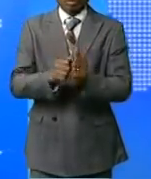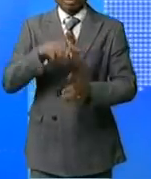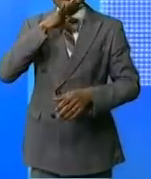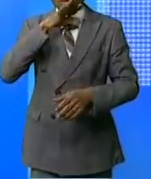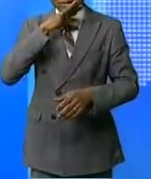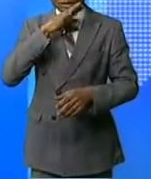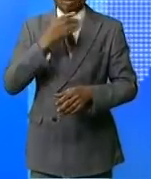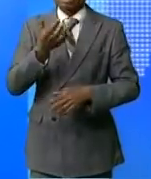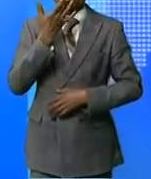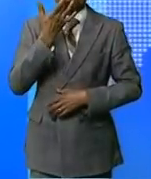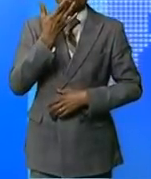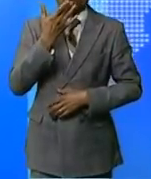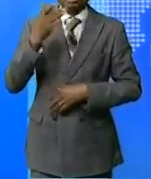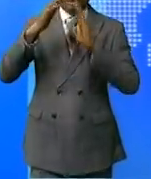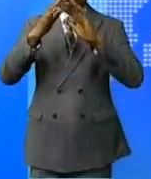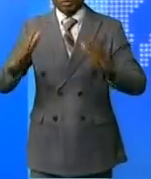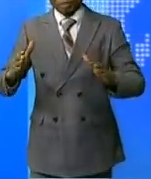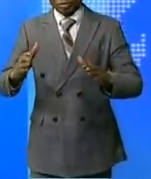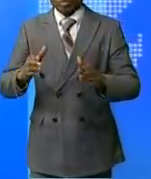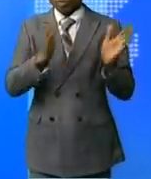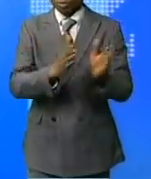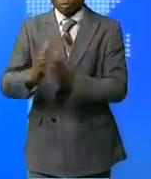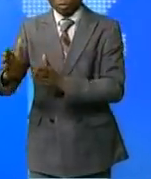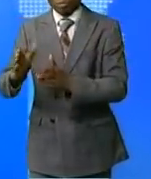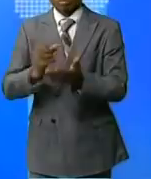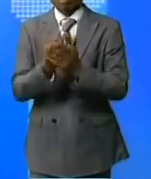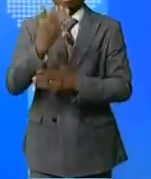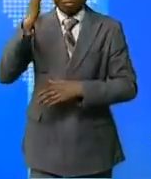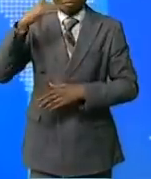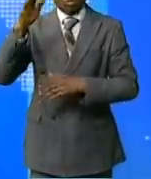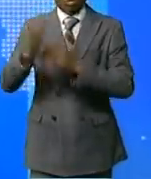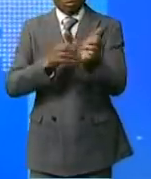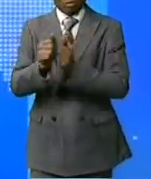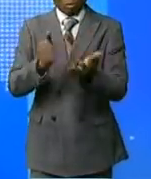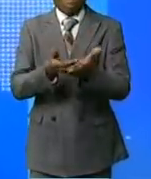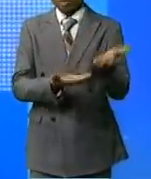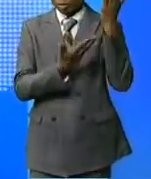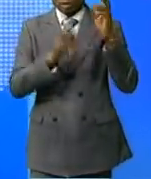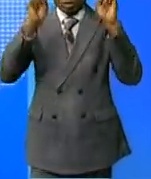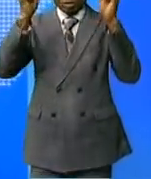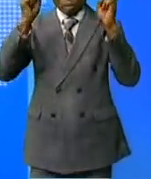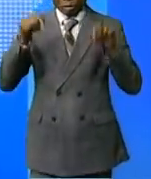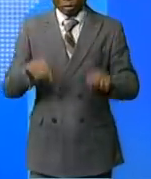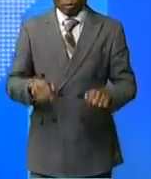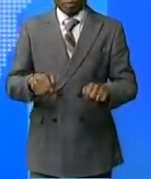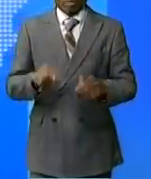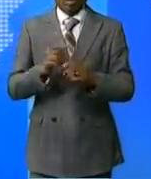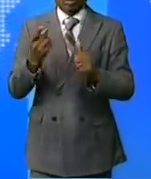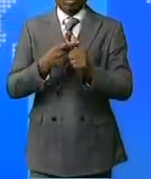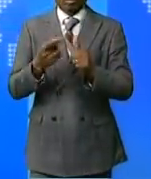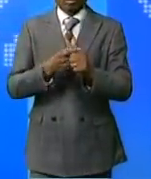plastiques, ces ordures de ménage recyclées produisent le carburant. Voilà, c'est l'essentiel des titres. Mais tout